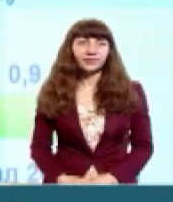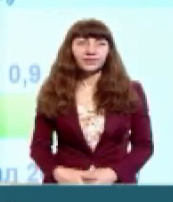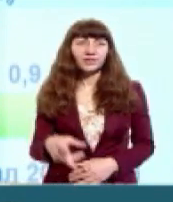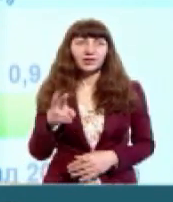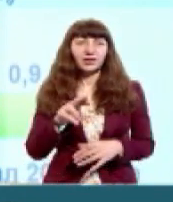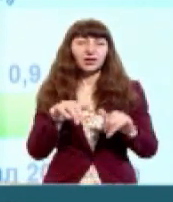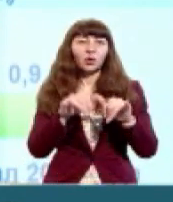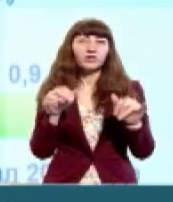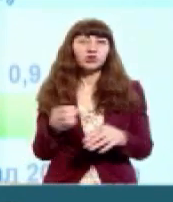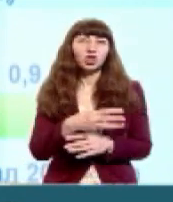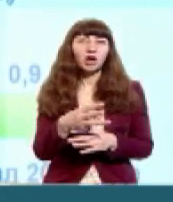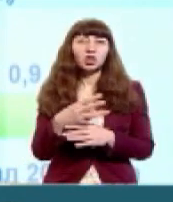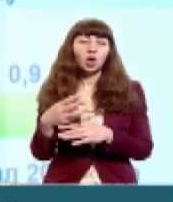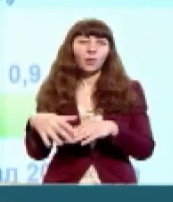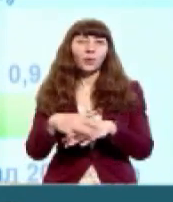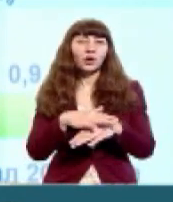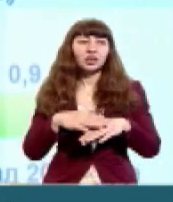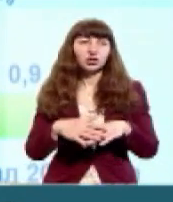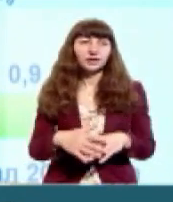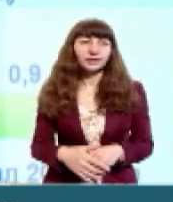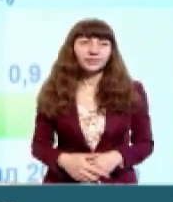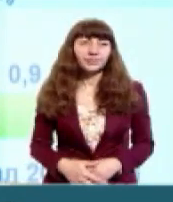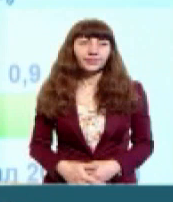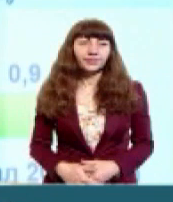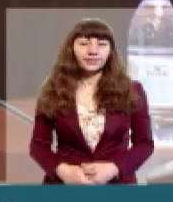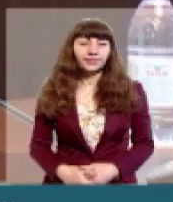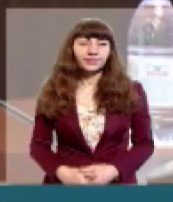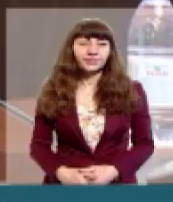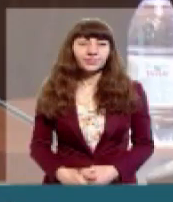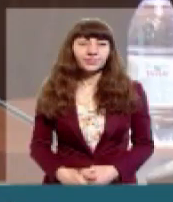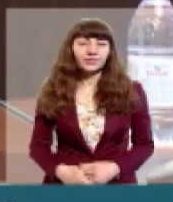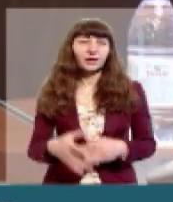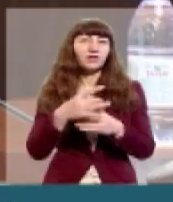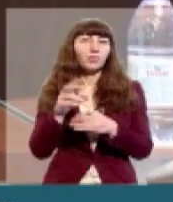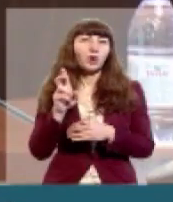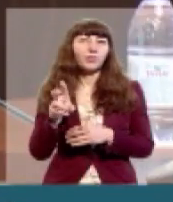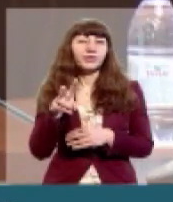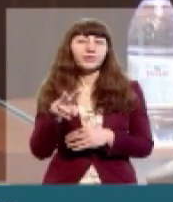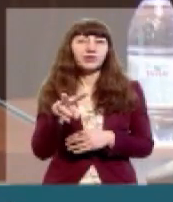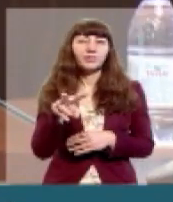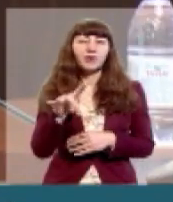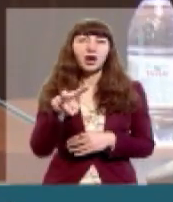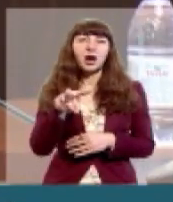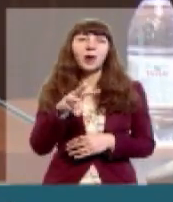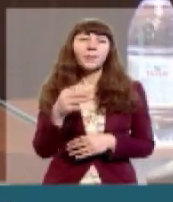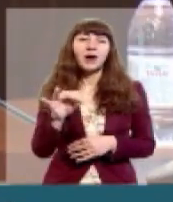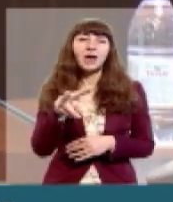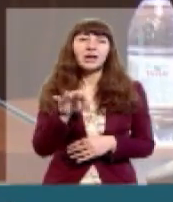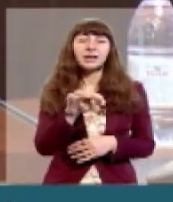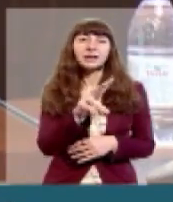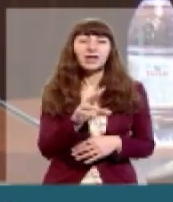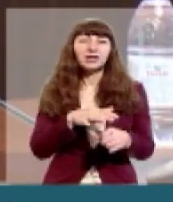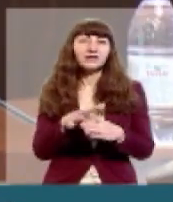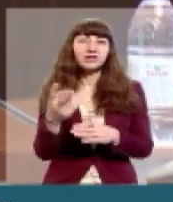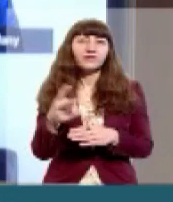увеличения орошаемой площади проведена инфраструктура в виде электролинии. В районе Бейімбет-Амайлина планируется реализация